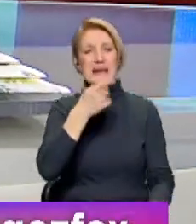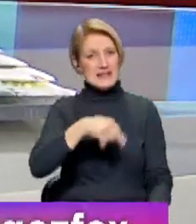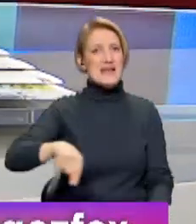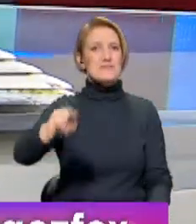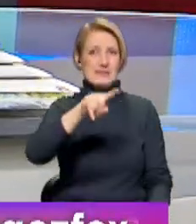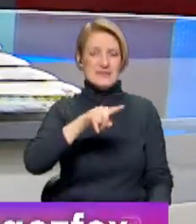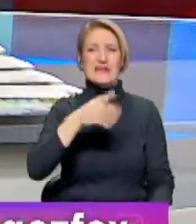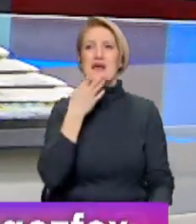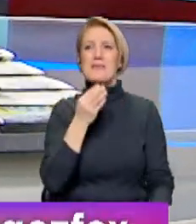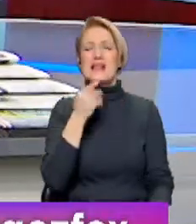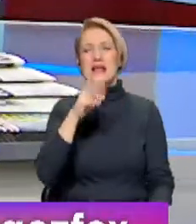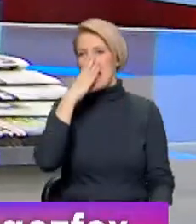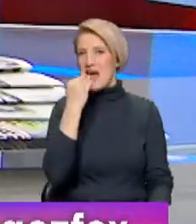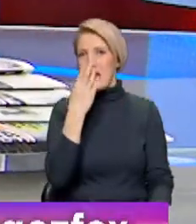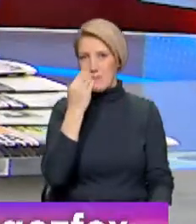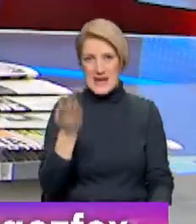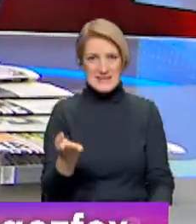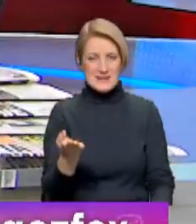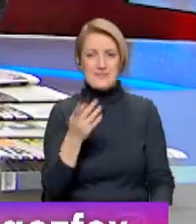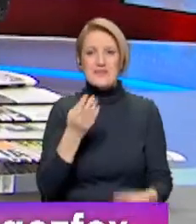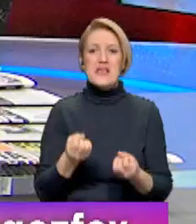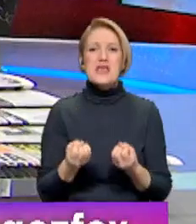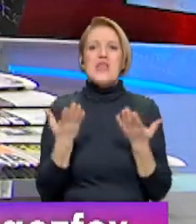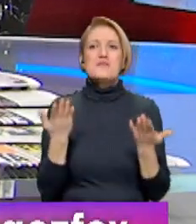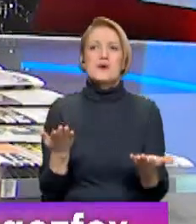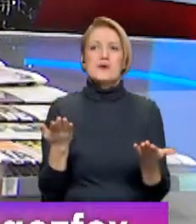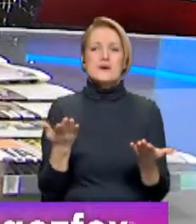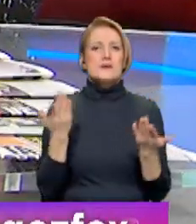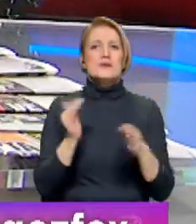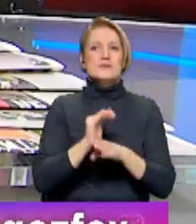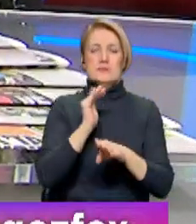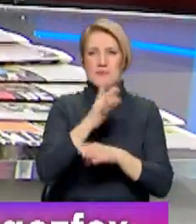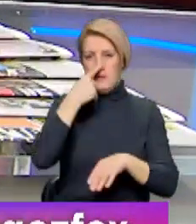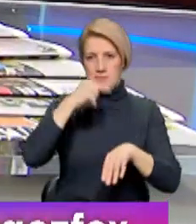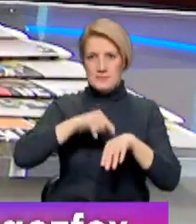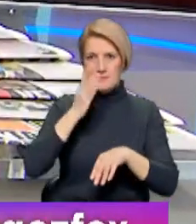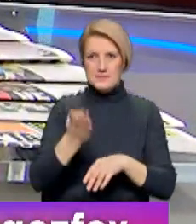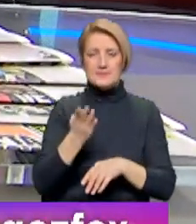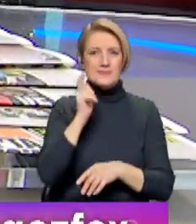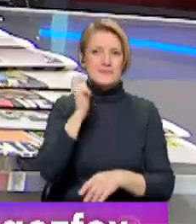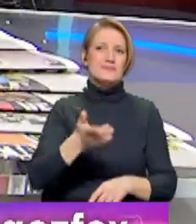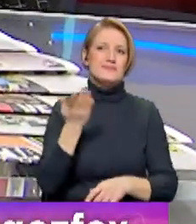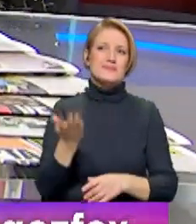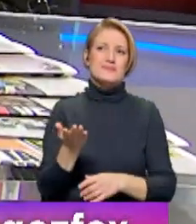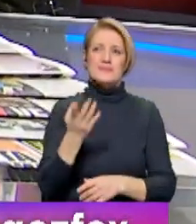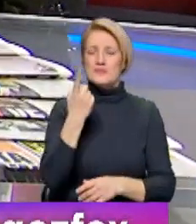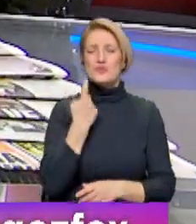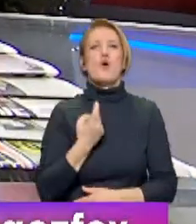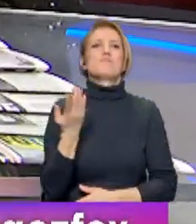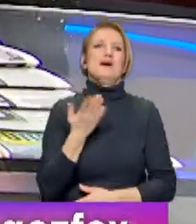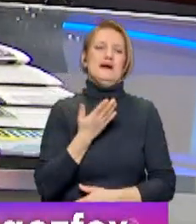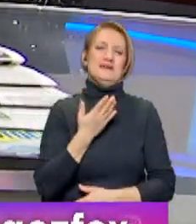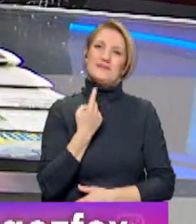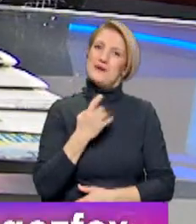diyelim. Emeklilerin ikramiyesi. Yani yetmiyor zaten böyle hayat inanılmaz pahalı Nebahat teyze. Sorma,